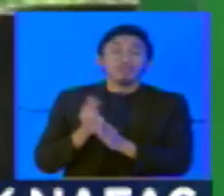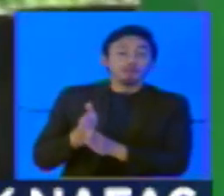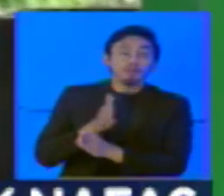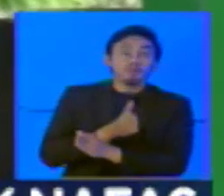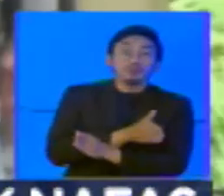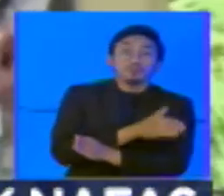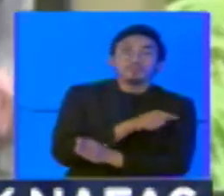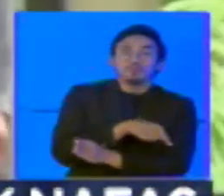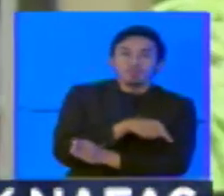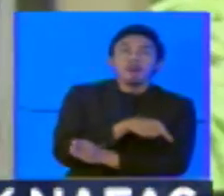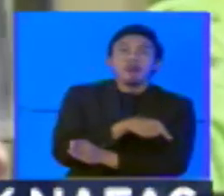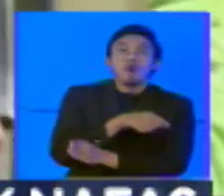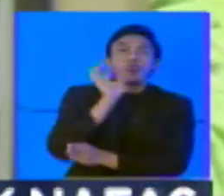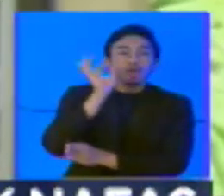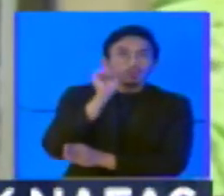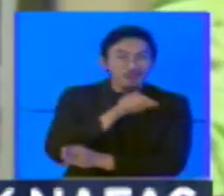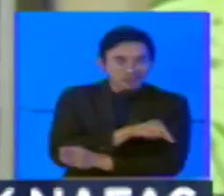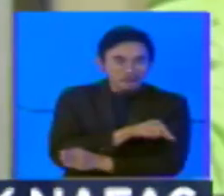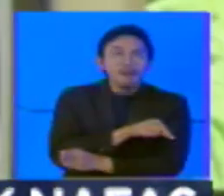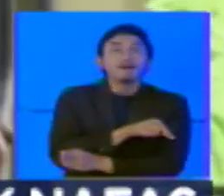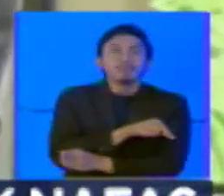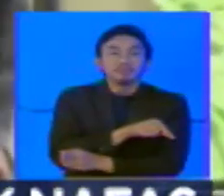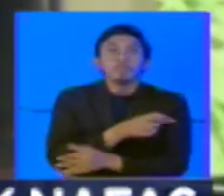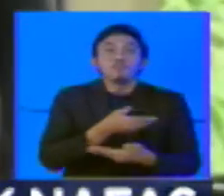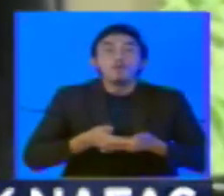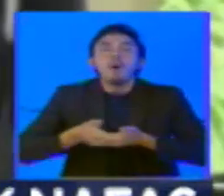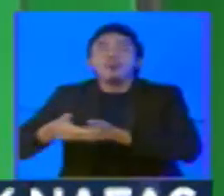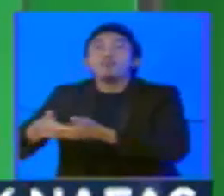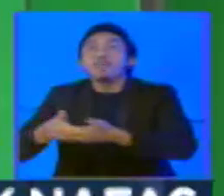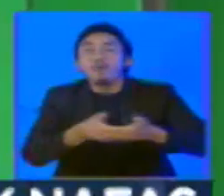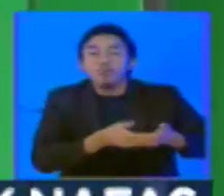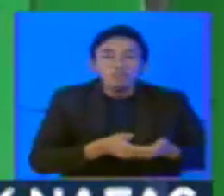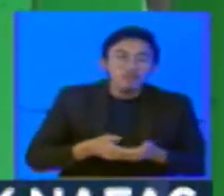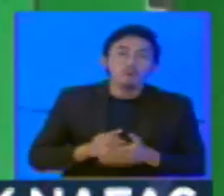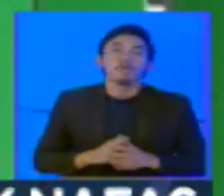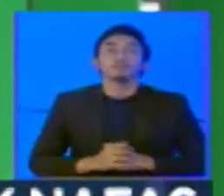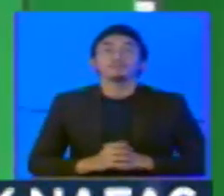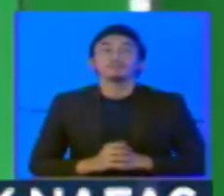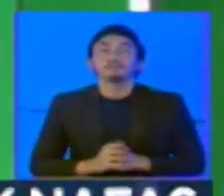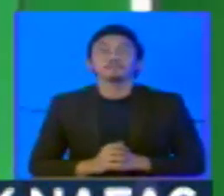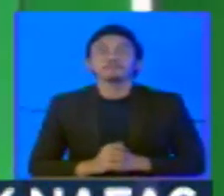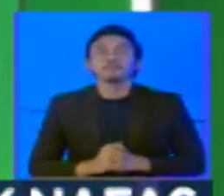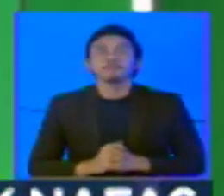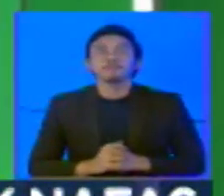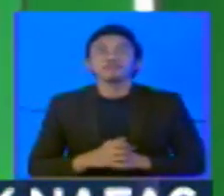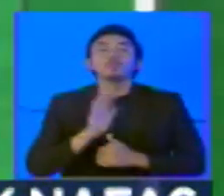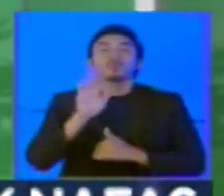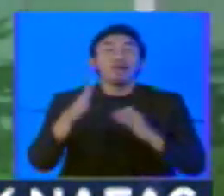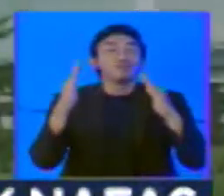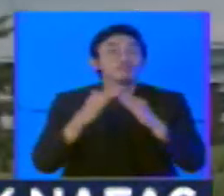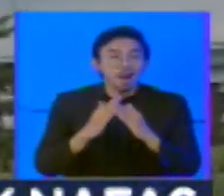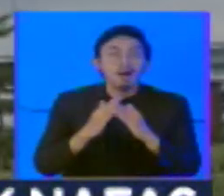tua bepergian ke kota terjangkit corona. Saat pulang ke rumah, bayi tersebut mengalami demam tinggi dan sesak